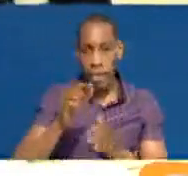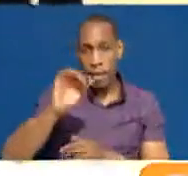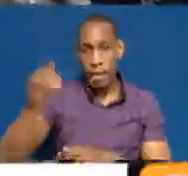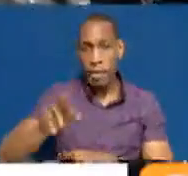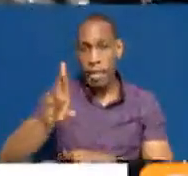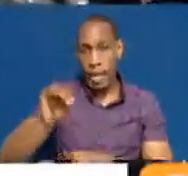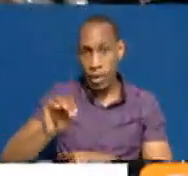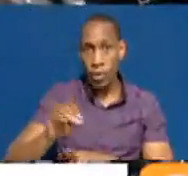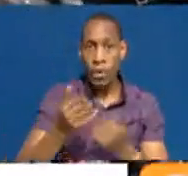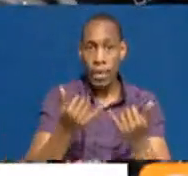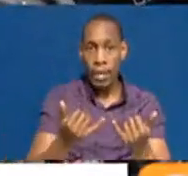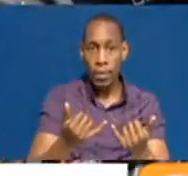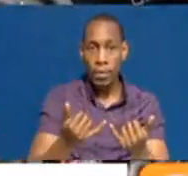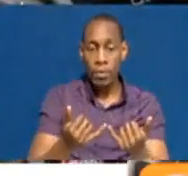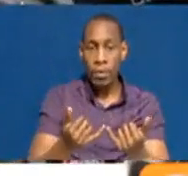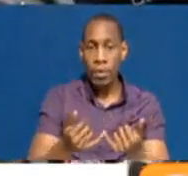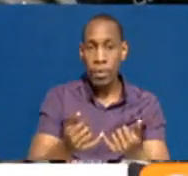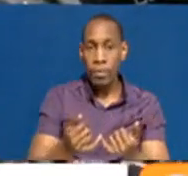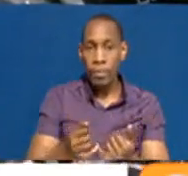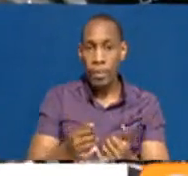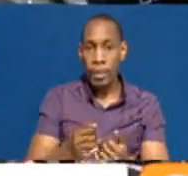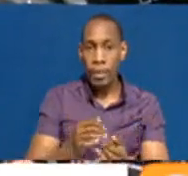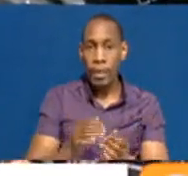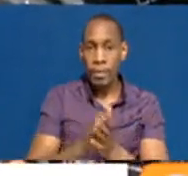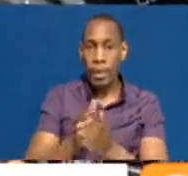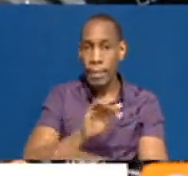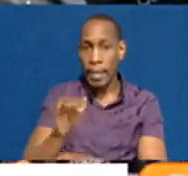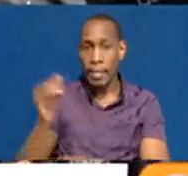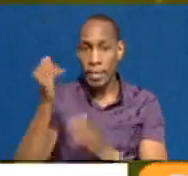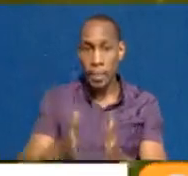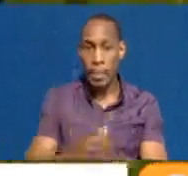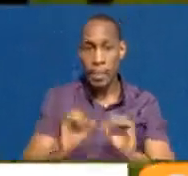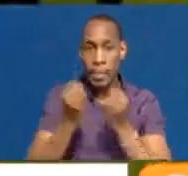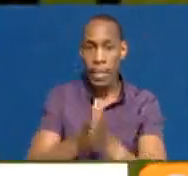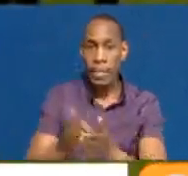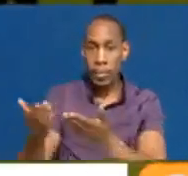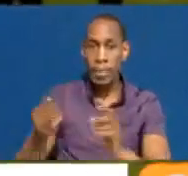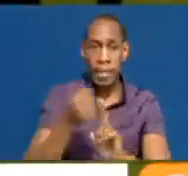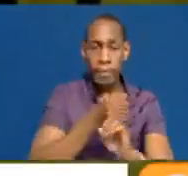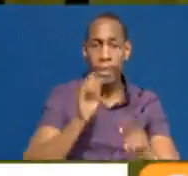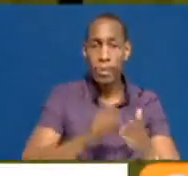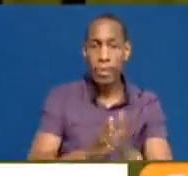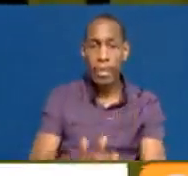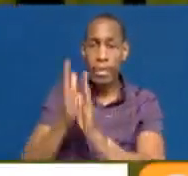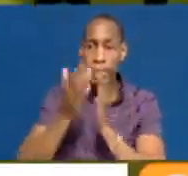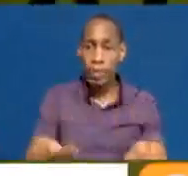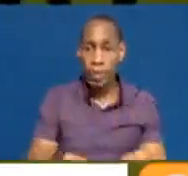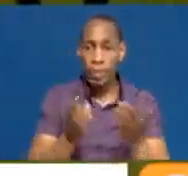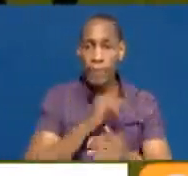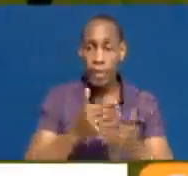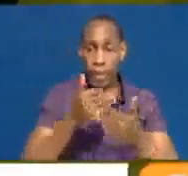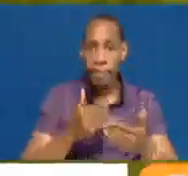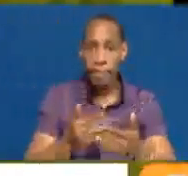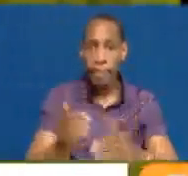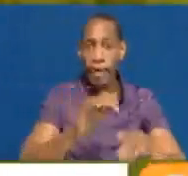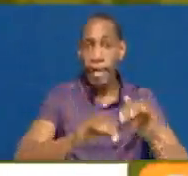Swalha Yusuf has warned politicians, candidates and agents not to cause chaos, saying security has been beefed up ahead of